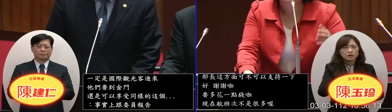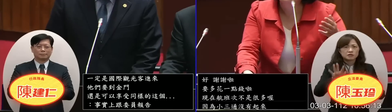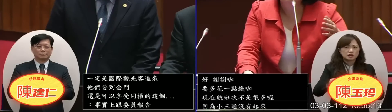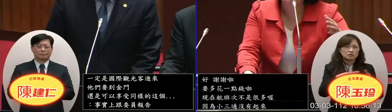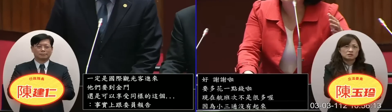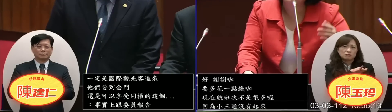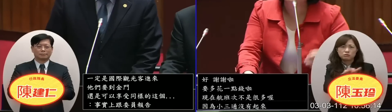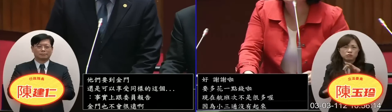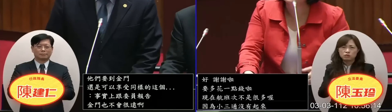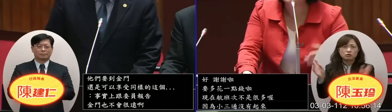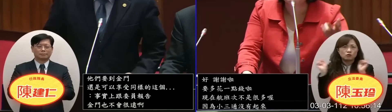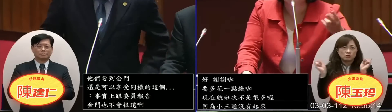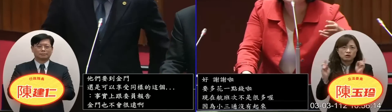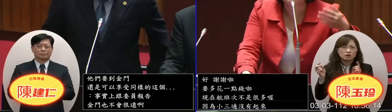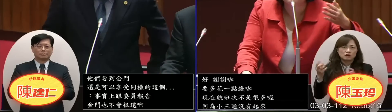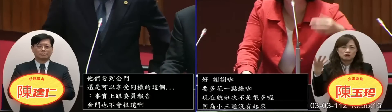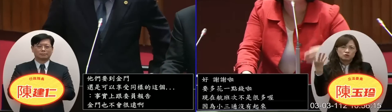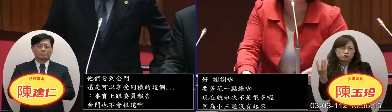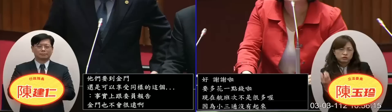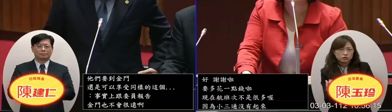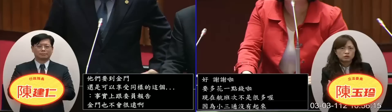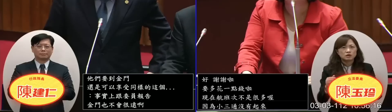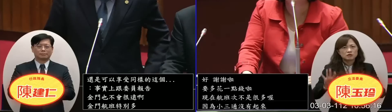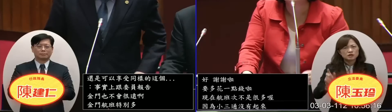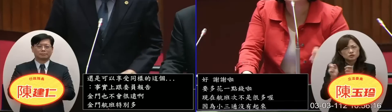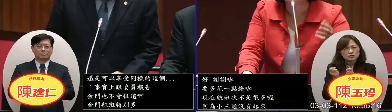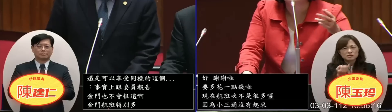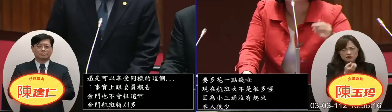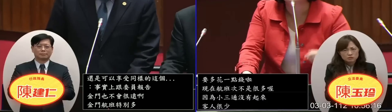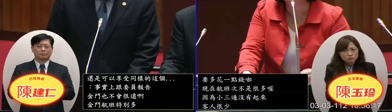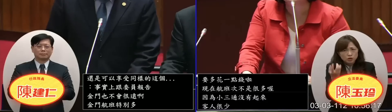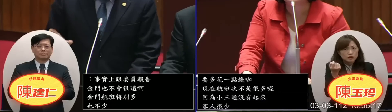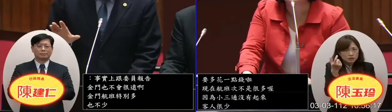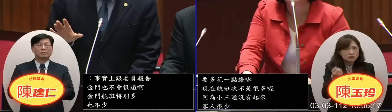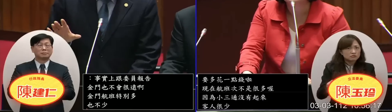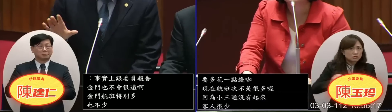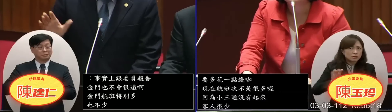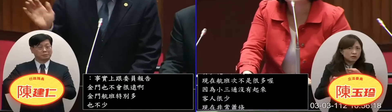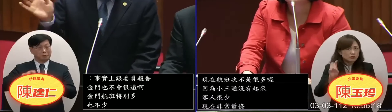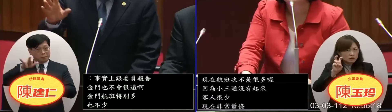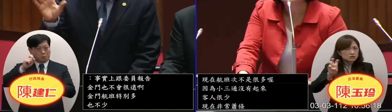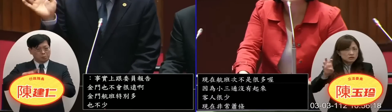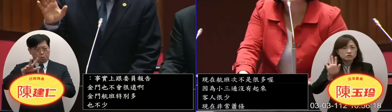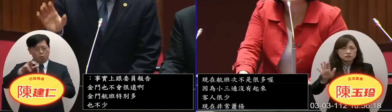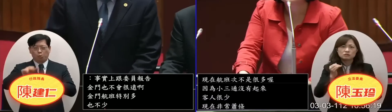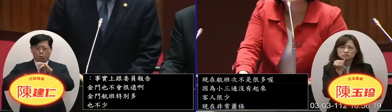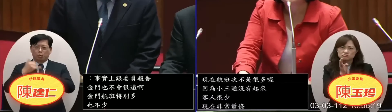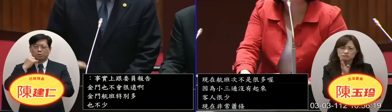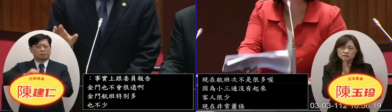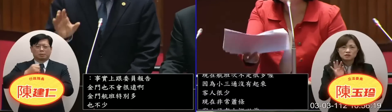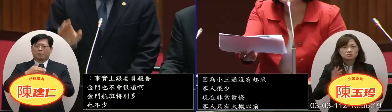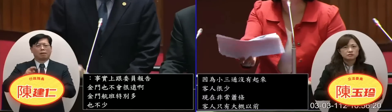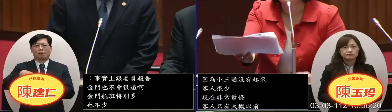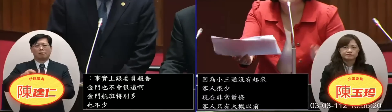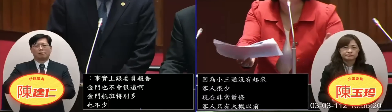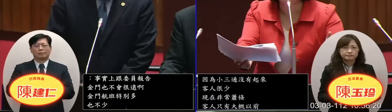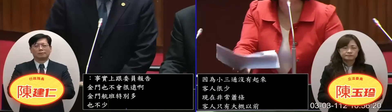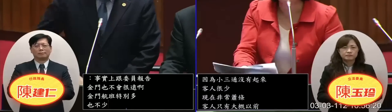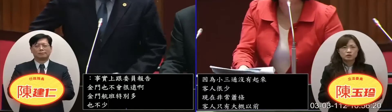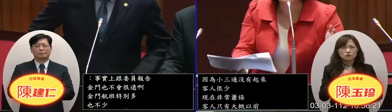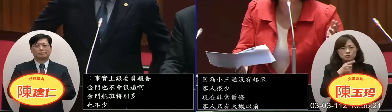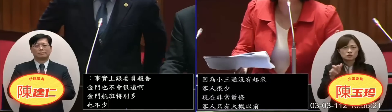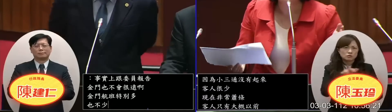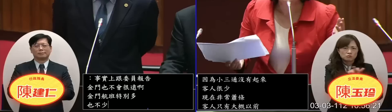概，以前都2%，最近多一点可能是剩下2-3%。 只要航空公司有飞那随时可以加班呐。 我不是在说